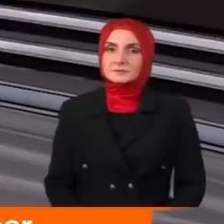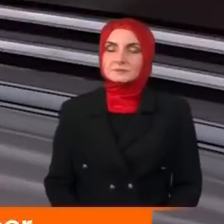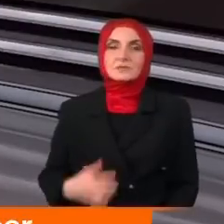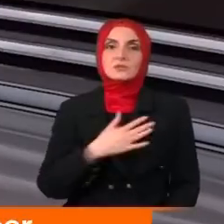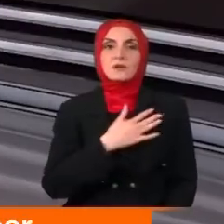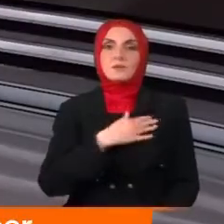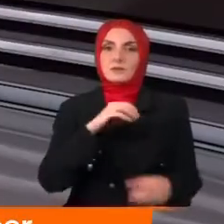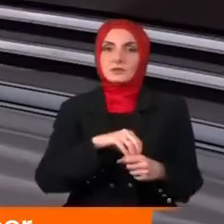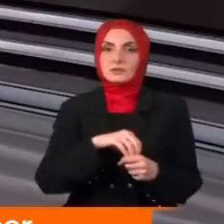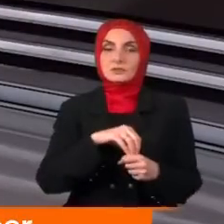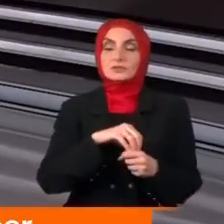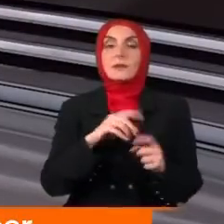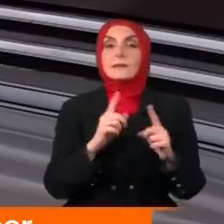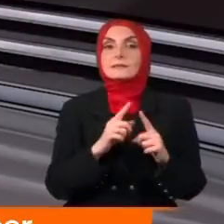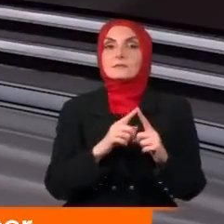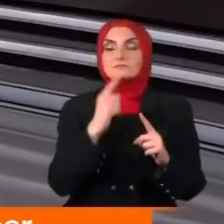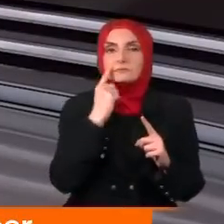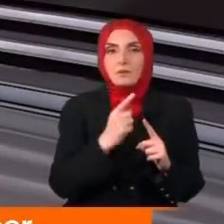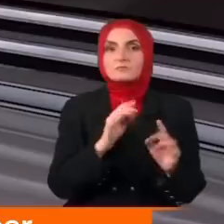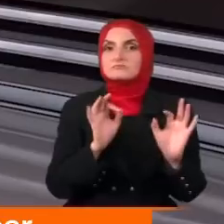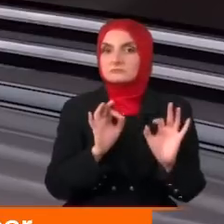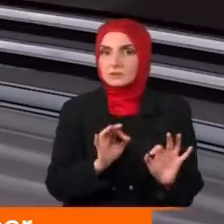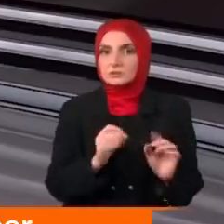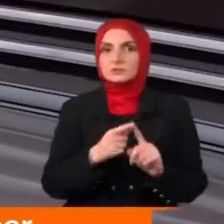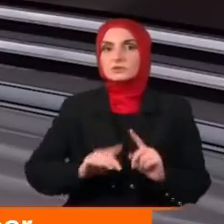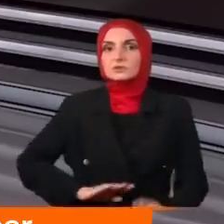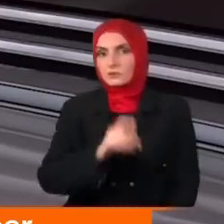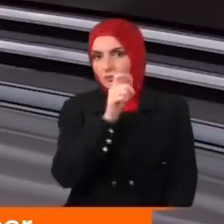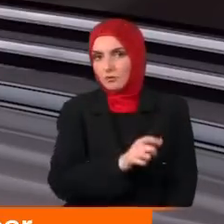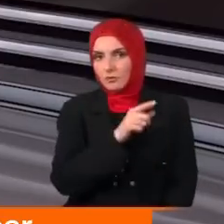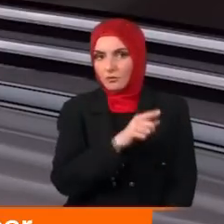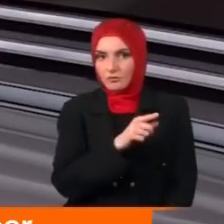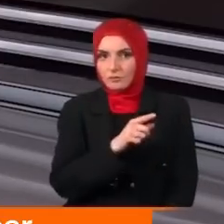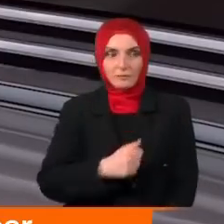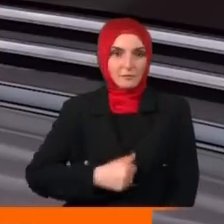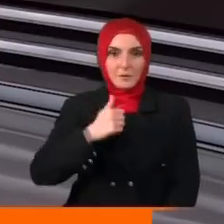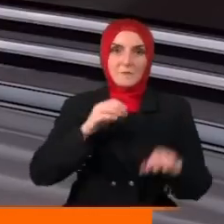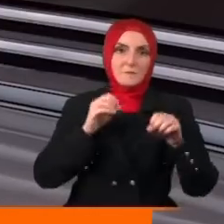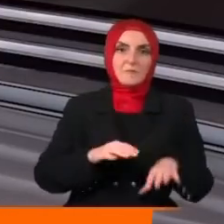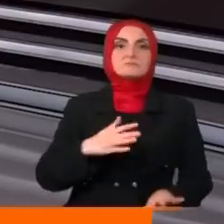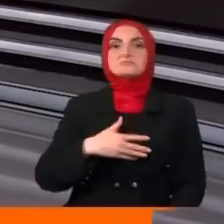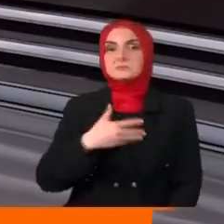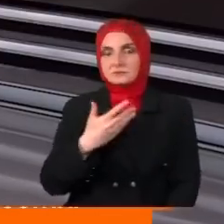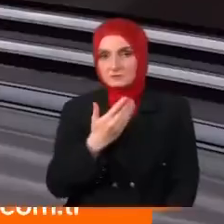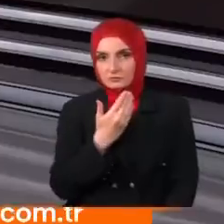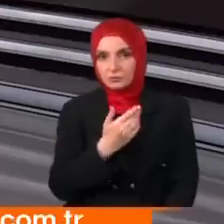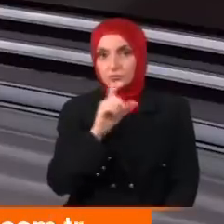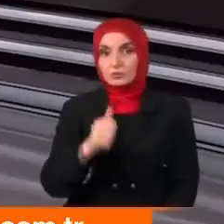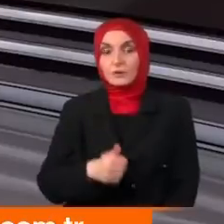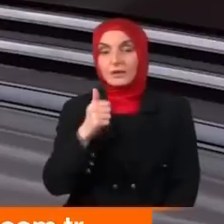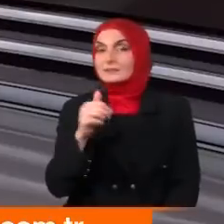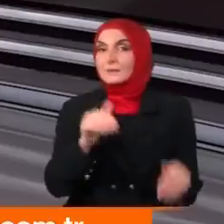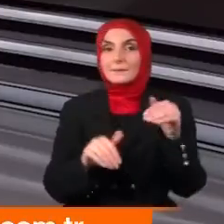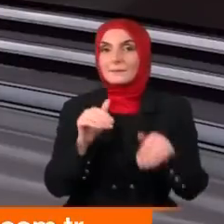CHP'de iç Hesaplaşma başladı Kemal Kılıçdaroğlu Şimdilik koltuğu bırakmaya yanaşmıyor bunun içinde Cumhurbaşkanlığı